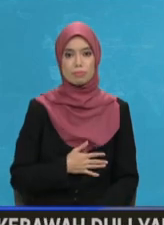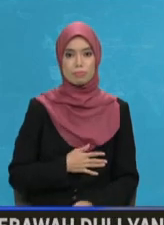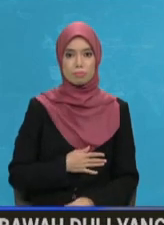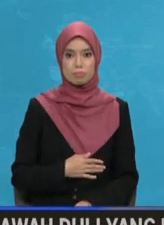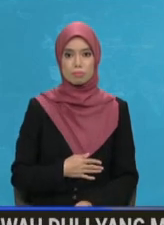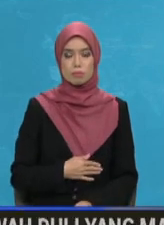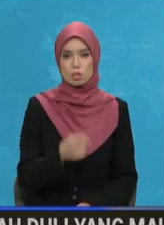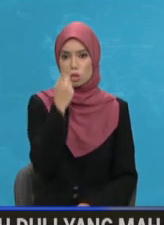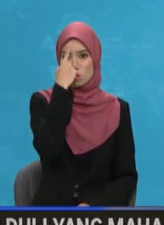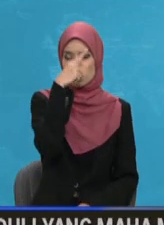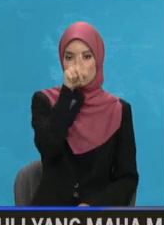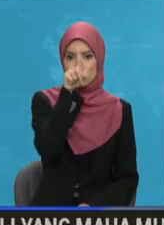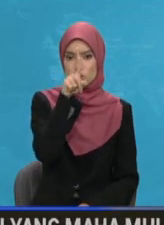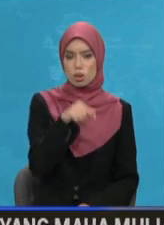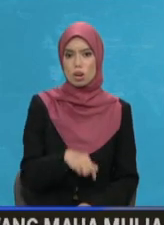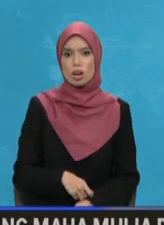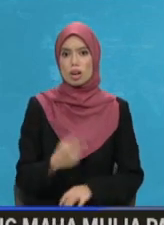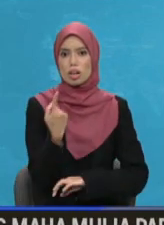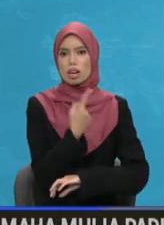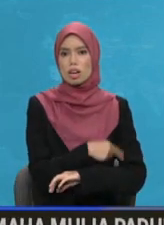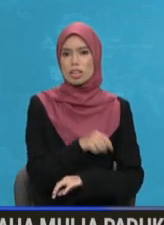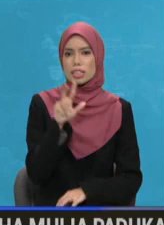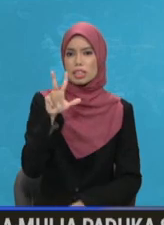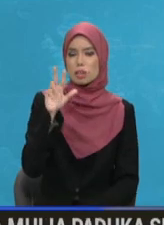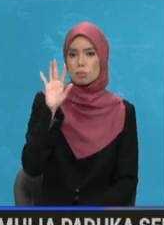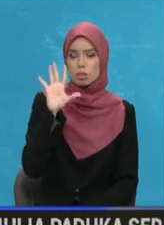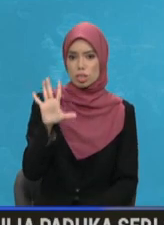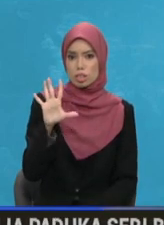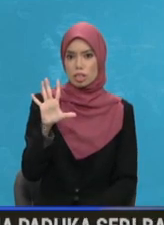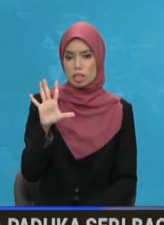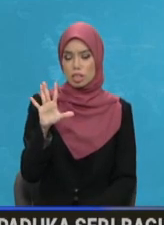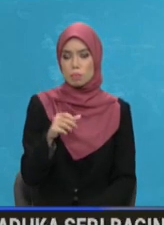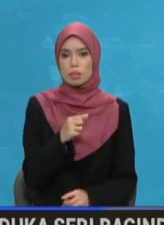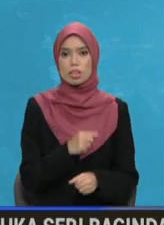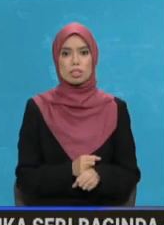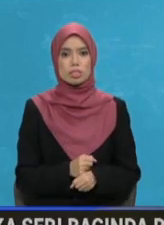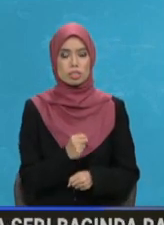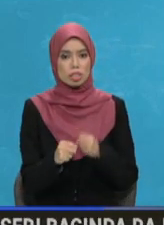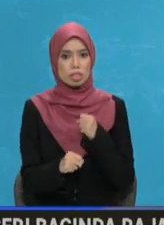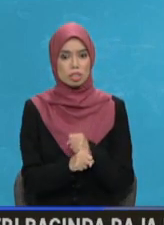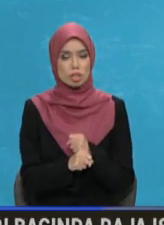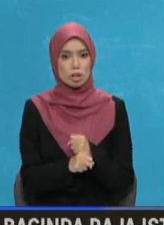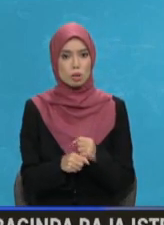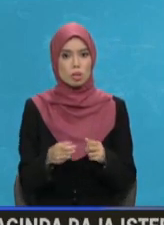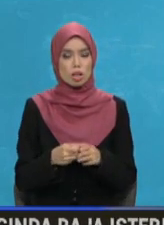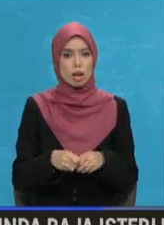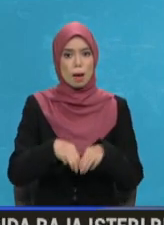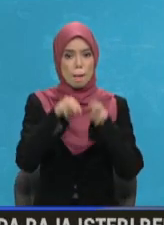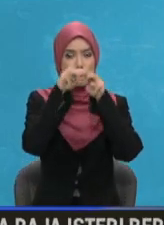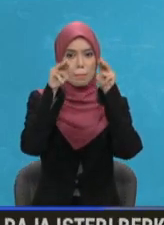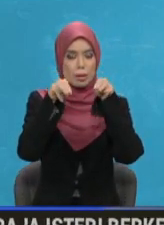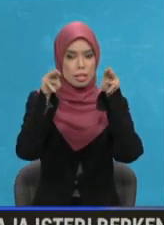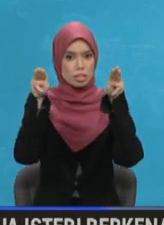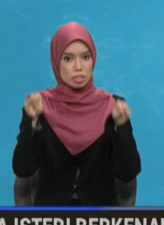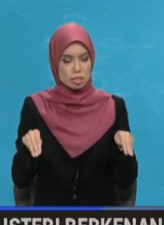bersepeda ulang tahun ke-35 peresmian masjid Kampung masin Jordan kuasa takmir masjid dan muslimah